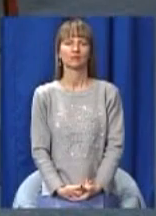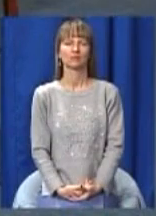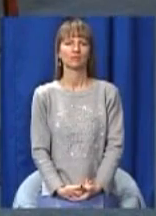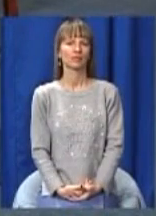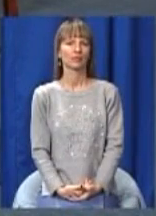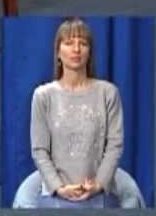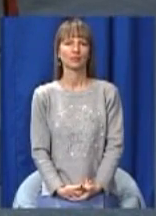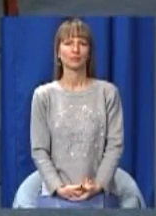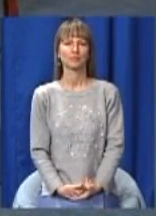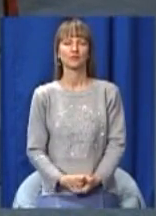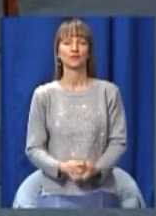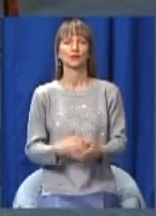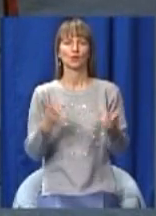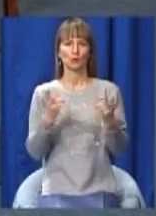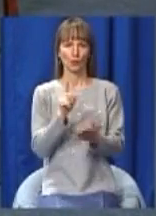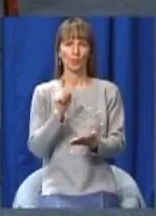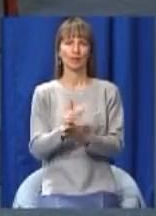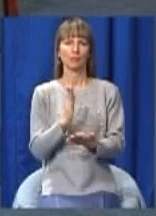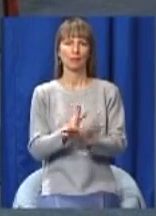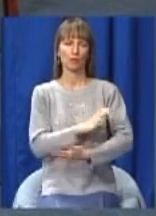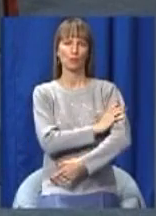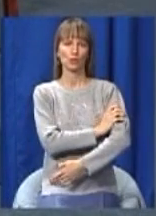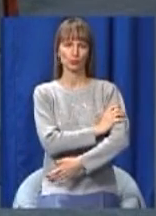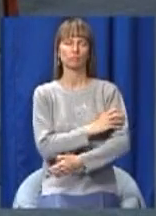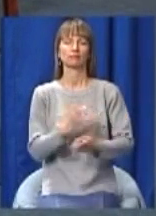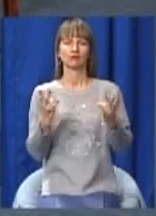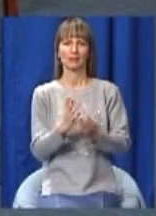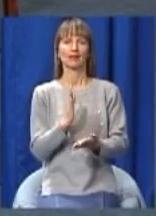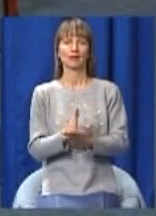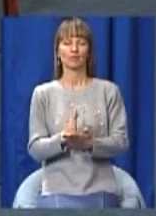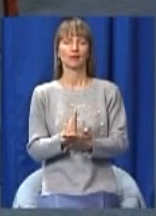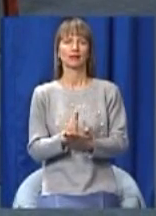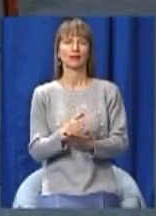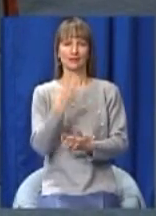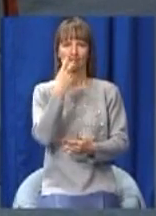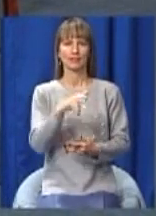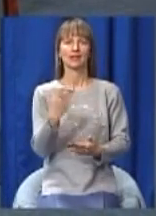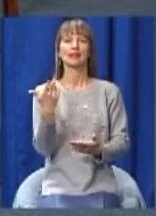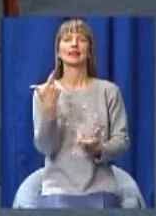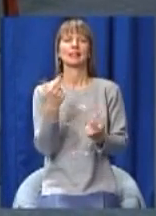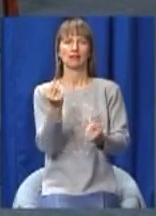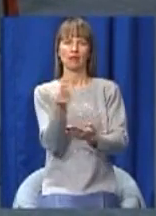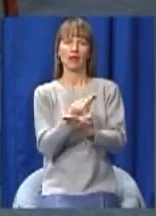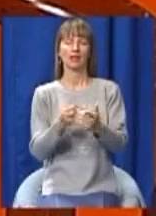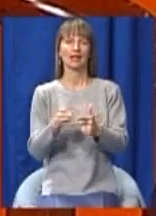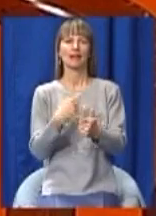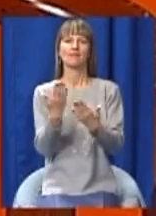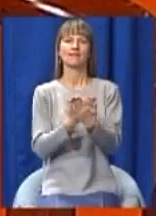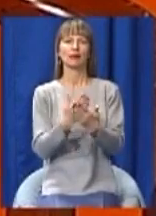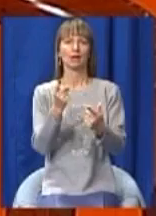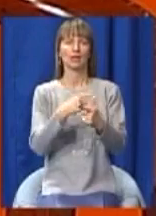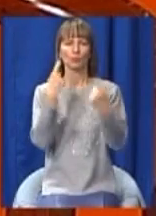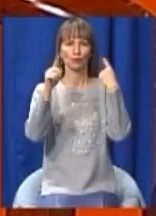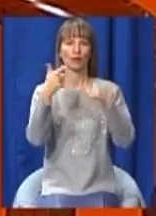и вывеска по тропам от и мускулами пустую москвы обошла весь на картинках можно в фильмах и мультфильмах